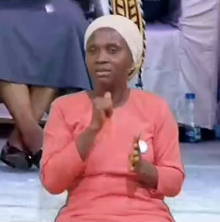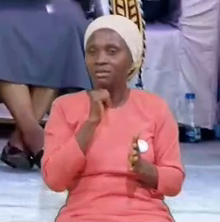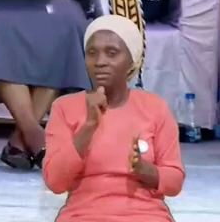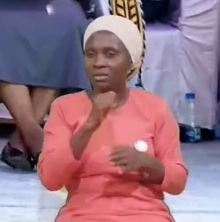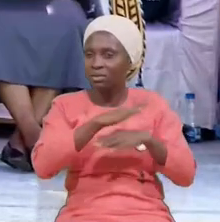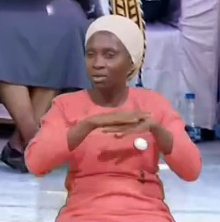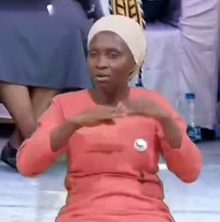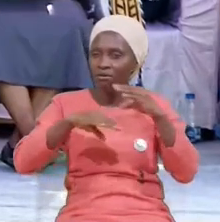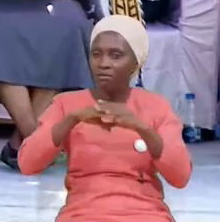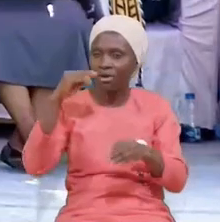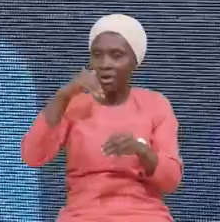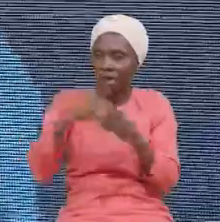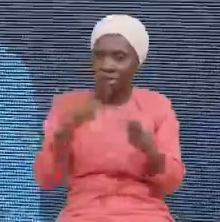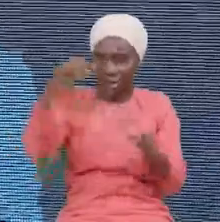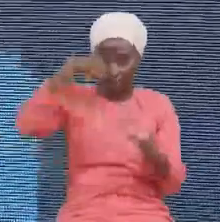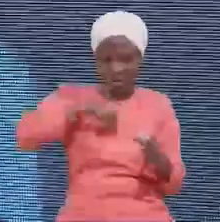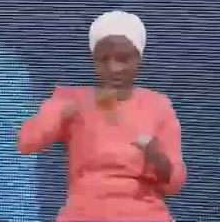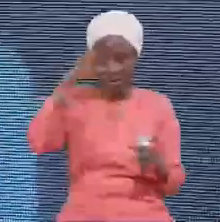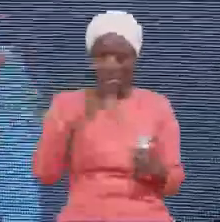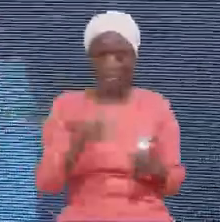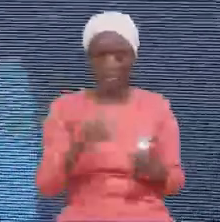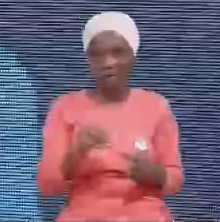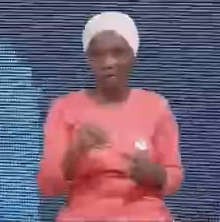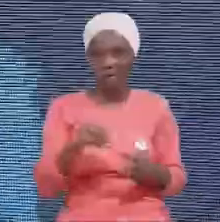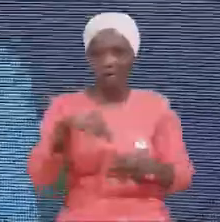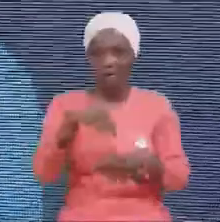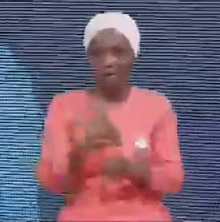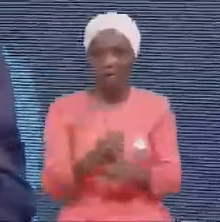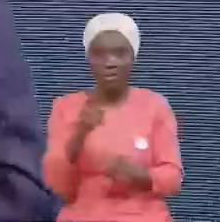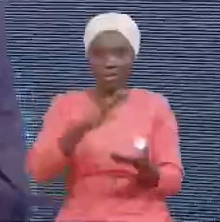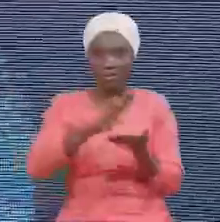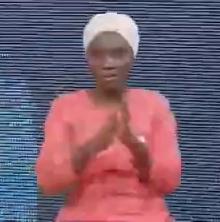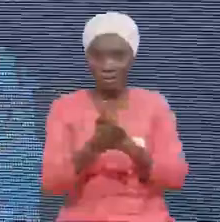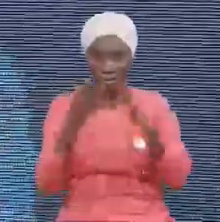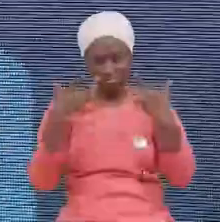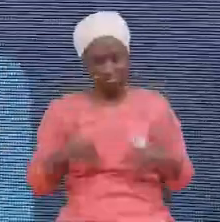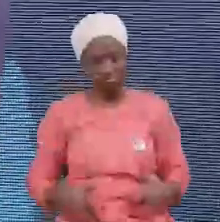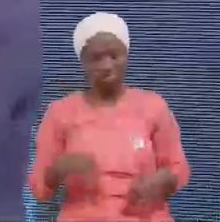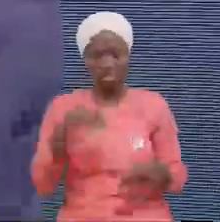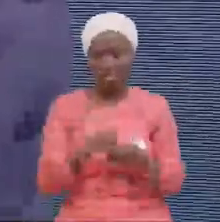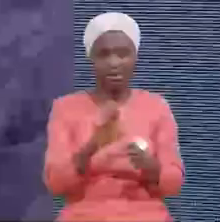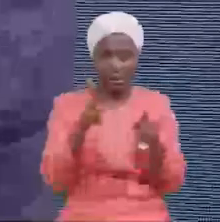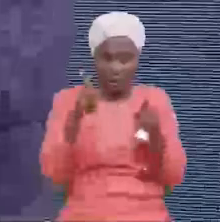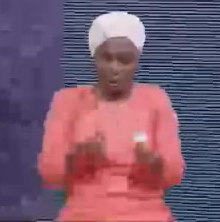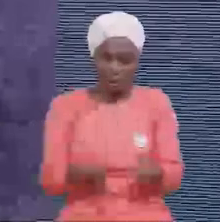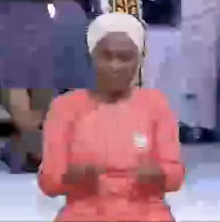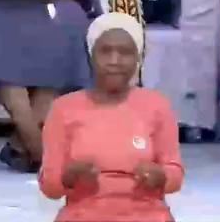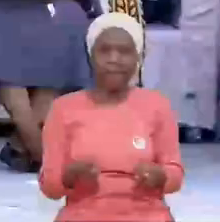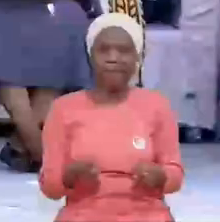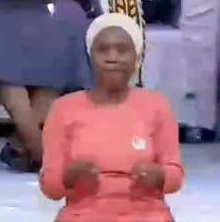cette mal à l'aise dans l'homme intérieur, cela apporte donc du dérangement dans ta